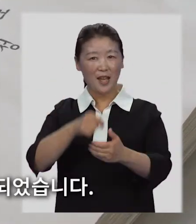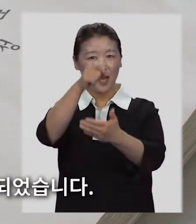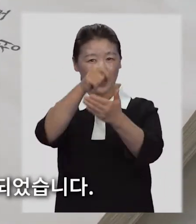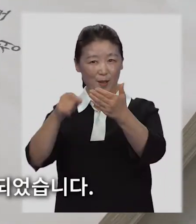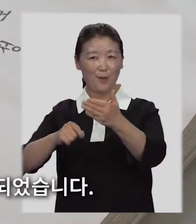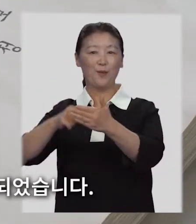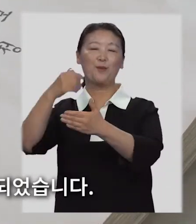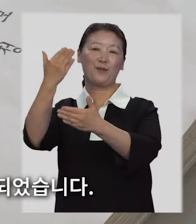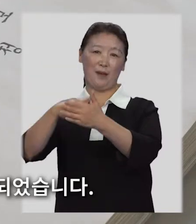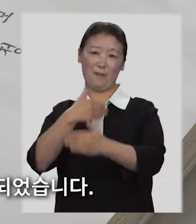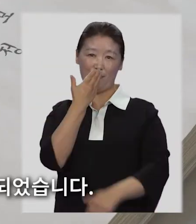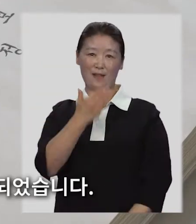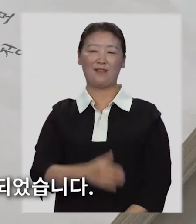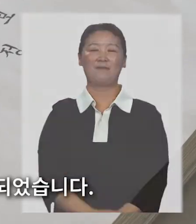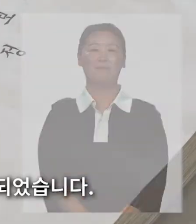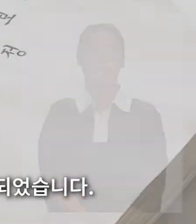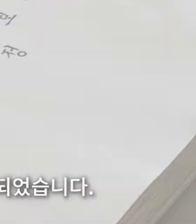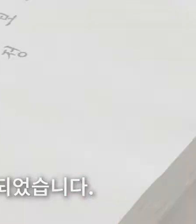있게 되었습니다.